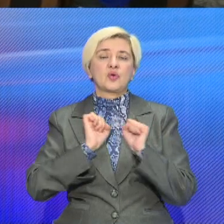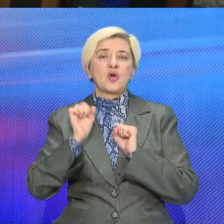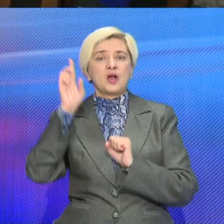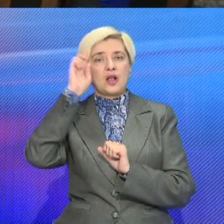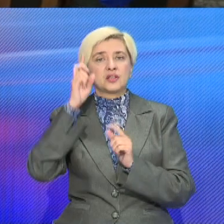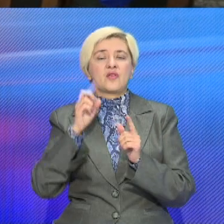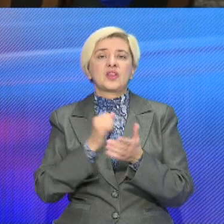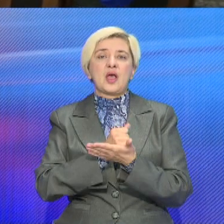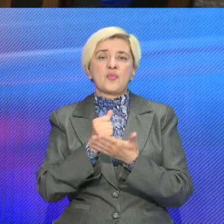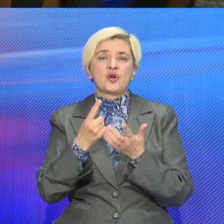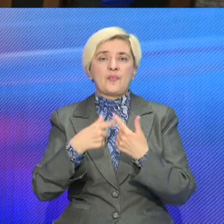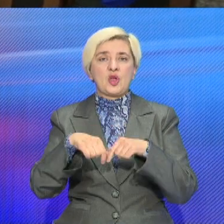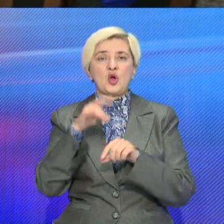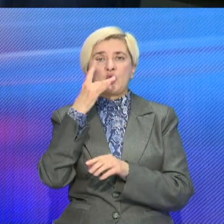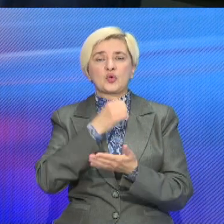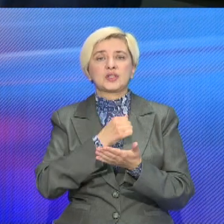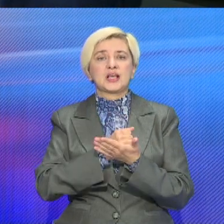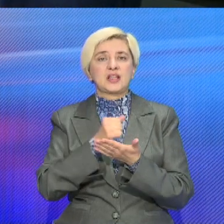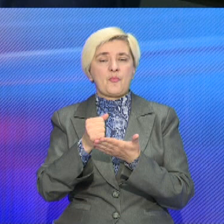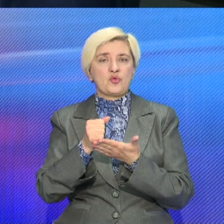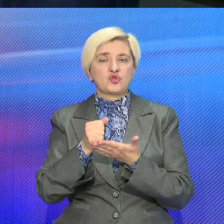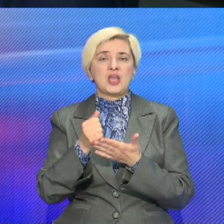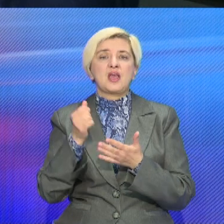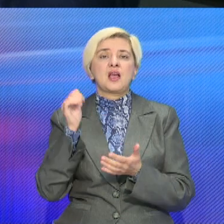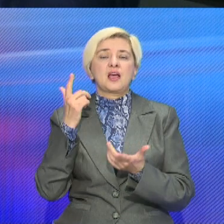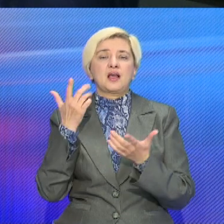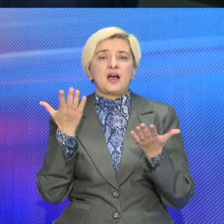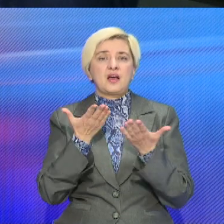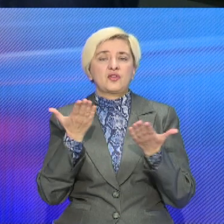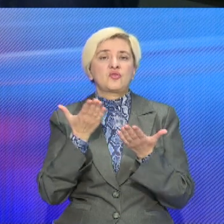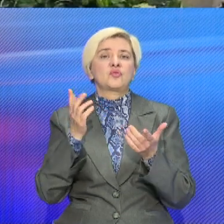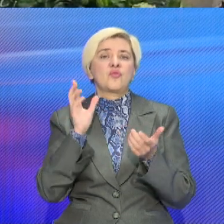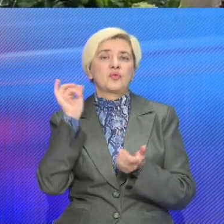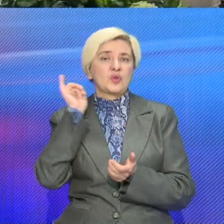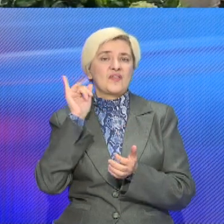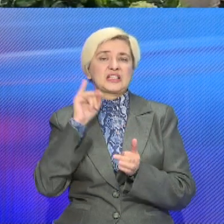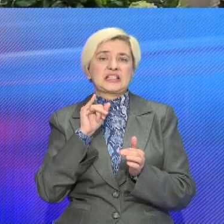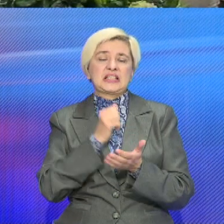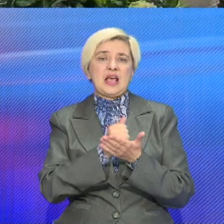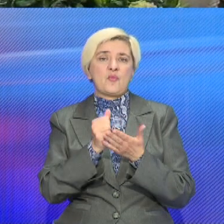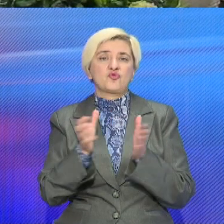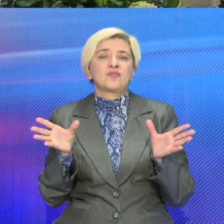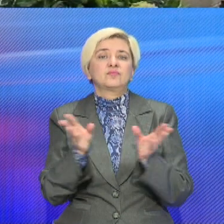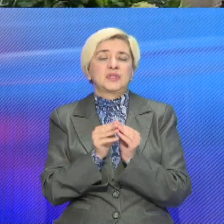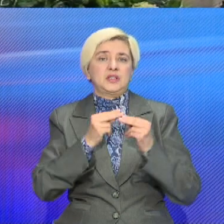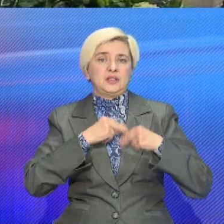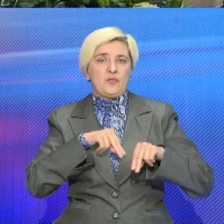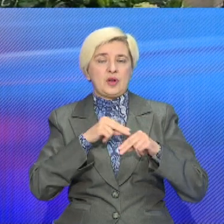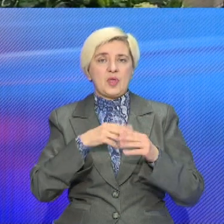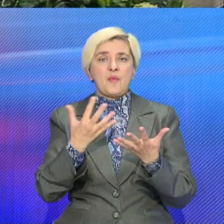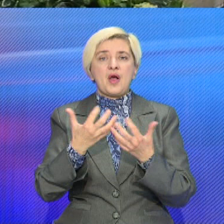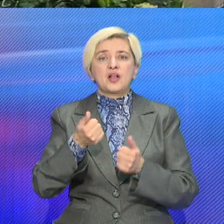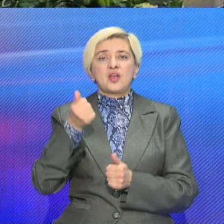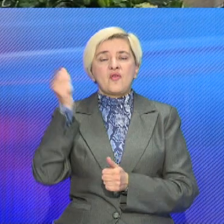мытнага камітэта і гродзенскай рэгіянальнай мытні, з якімі ВНУ звязвае цеснае супрацоўніцтва. Атрыманыя ва ўніверсітэце тэарэтычныя веды